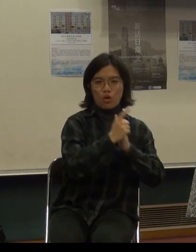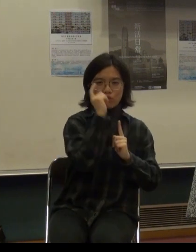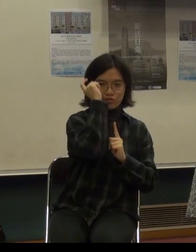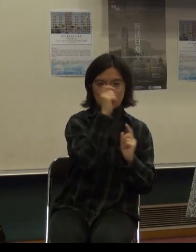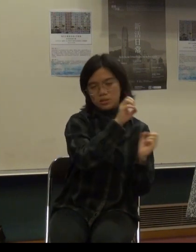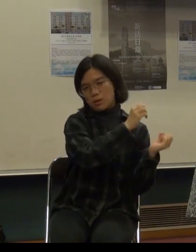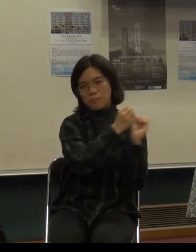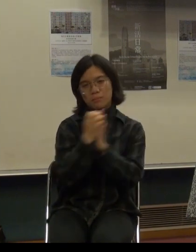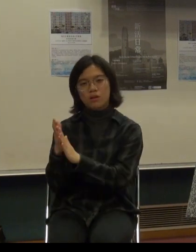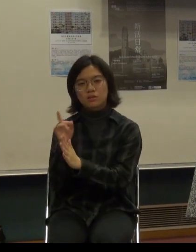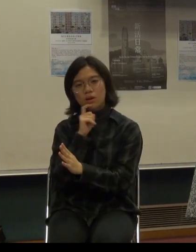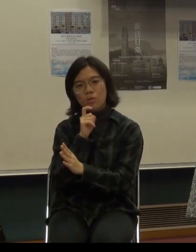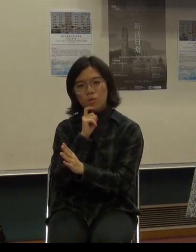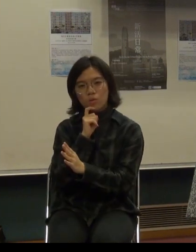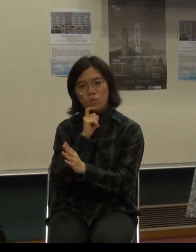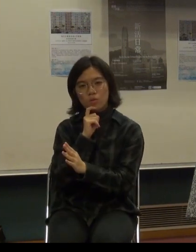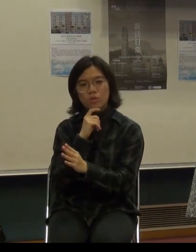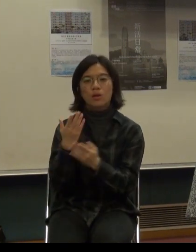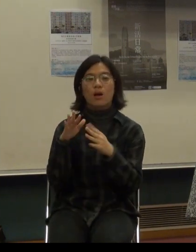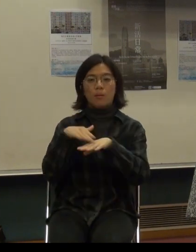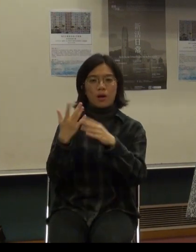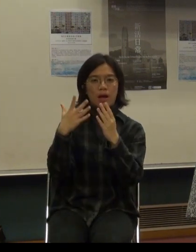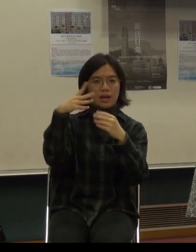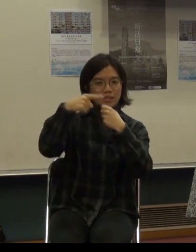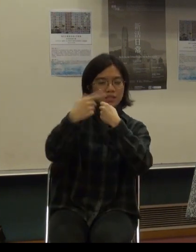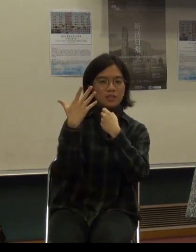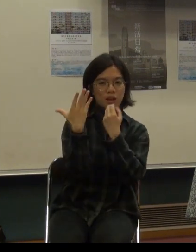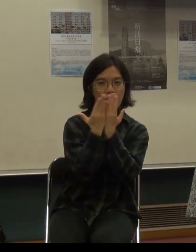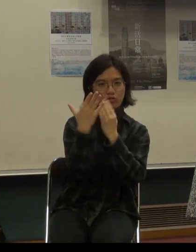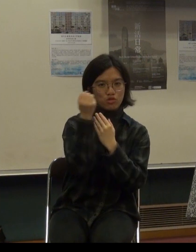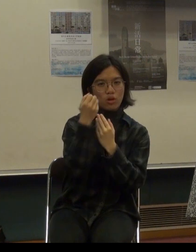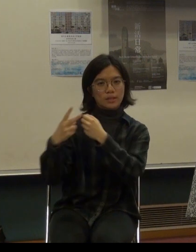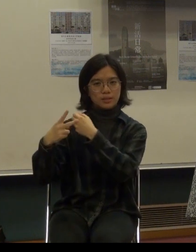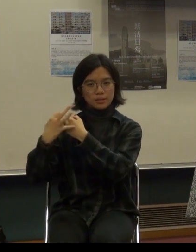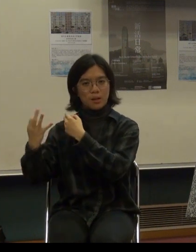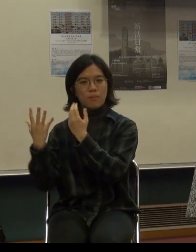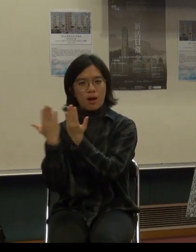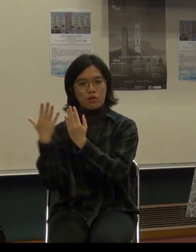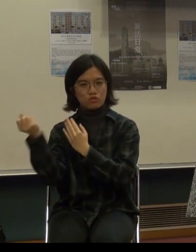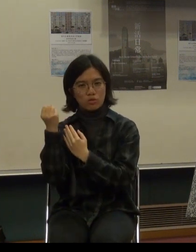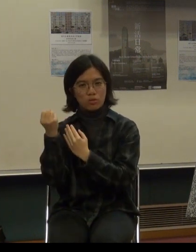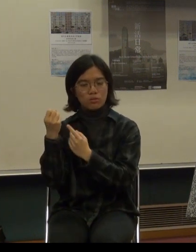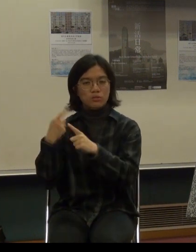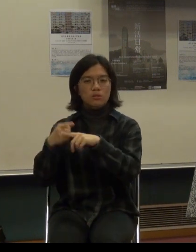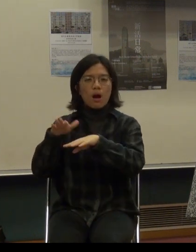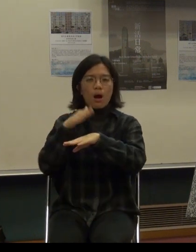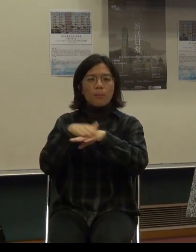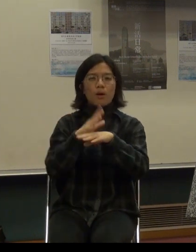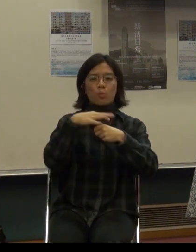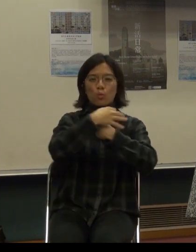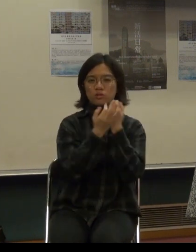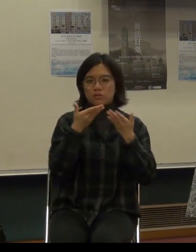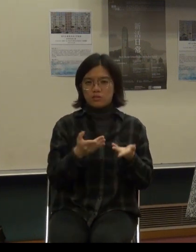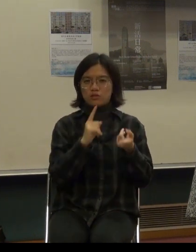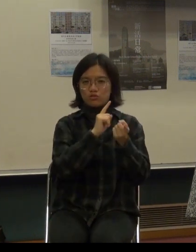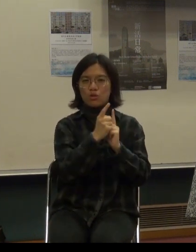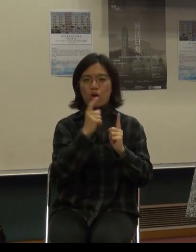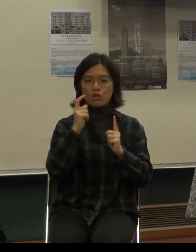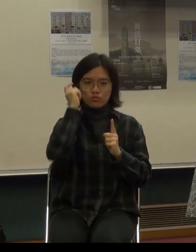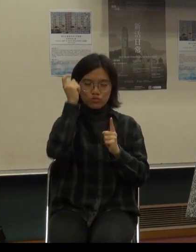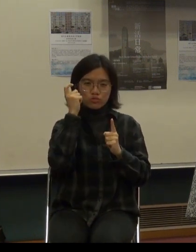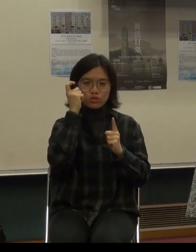或者之後 Miss Van der Waal， 它都是剛才我們講的那個國際現代主義協會的成員的，它們基本上那一群的建築師是聚